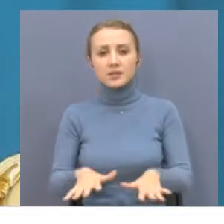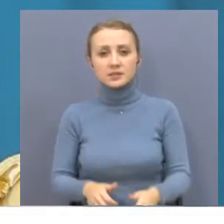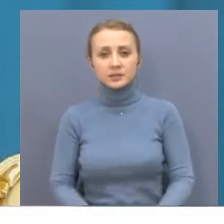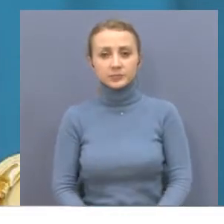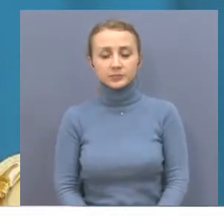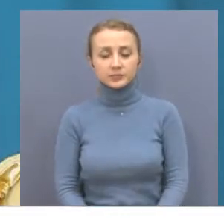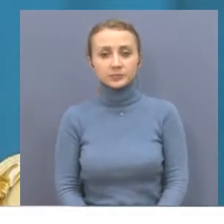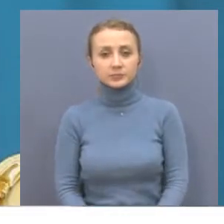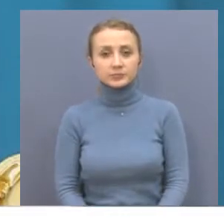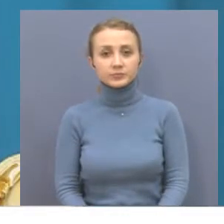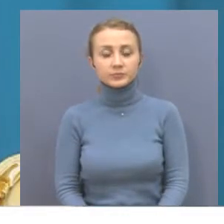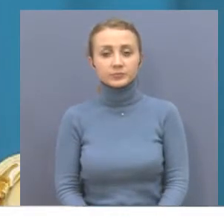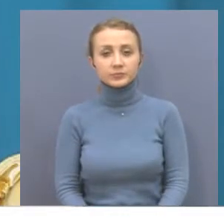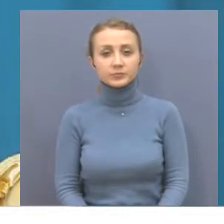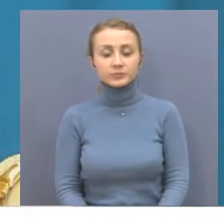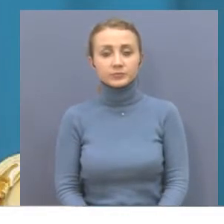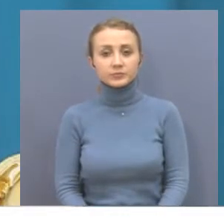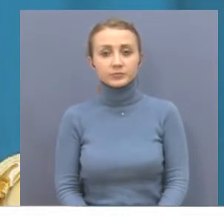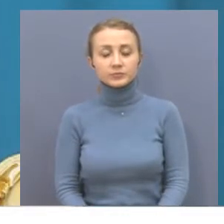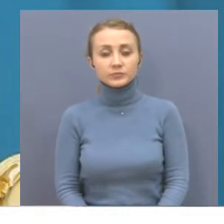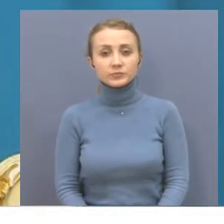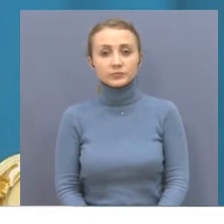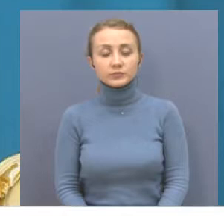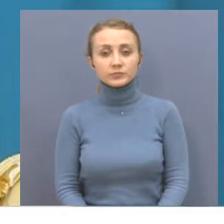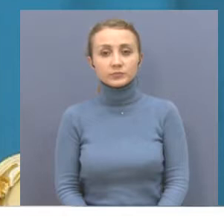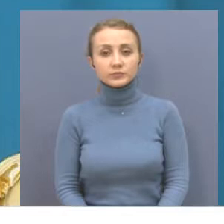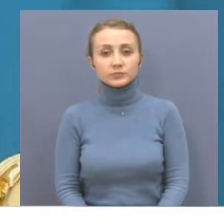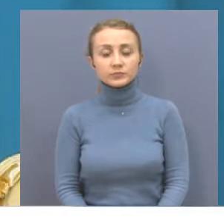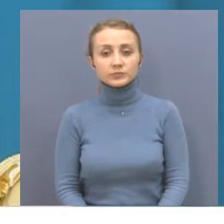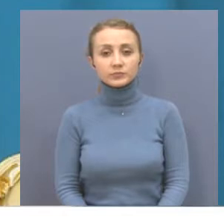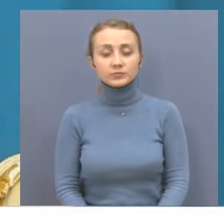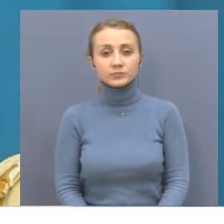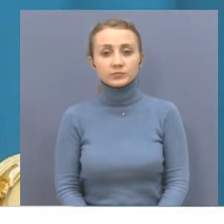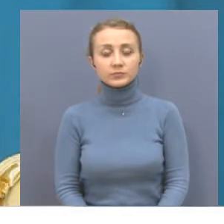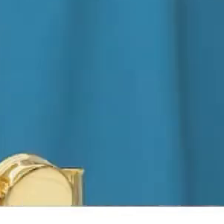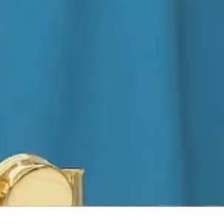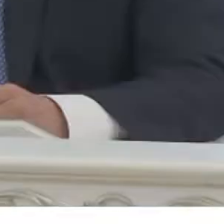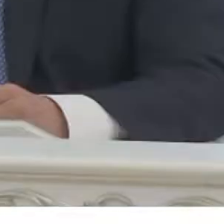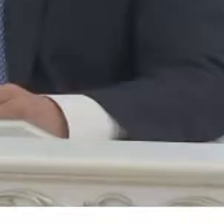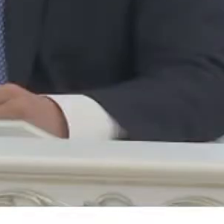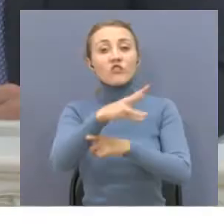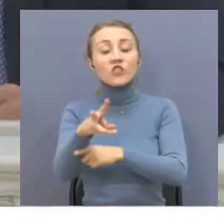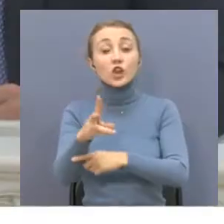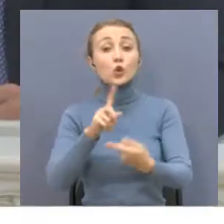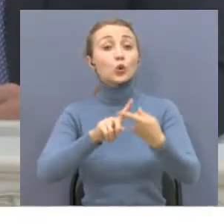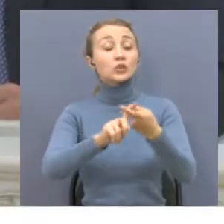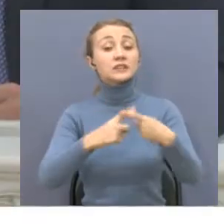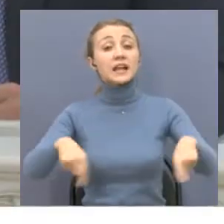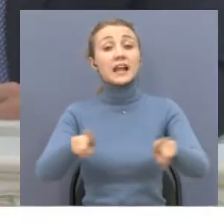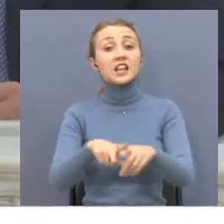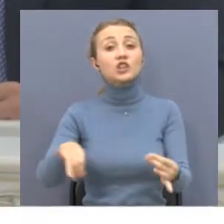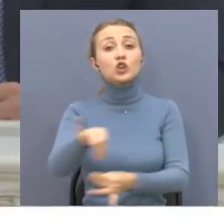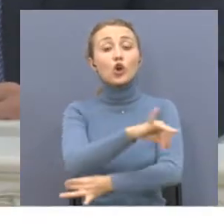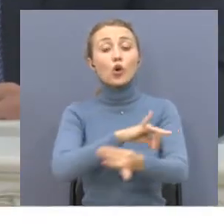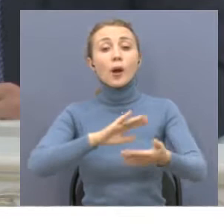Шеврон компаниясы теңіз бен қарашығанақта мұнай-газ секторындағы ірі жобаларды іске асырудағы сенімді серіктесі ретінде еліміздің